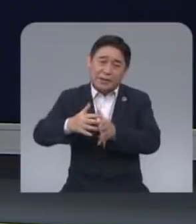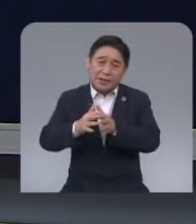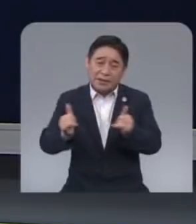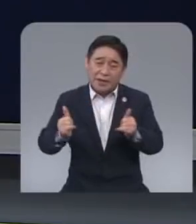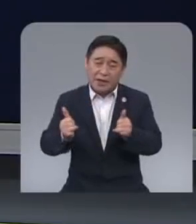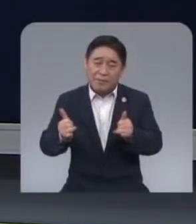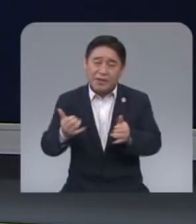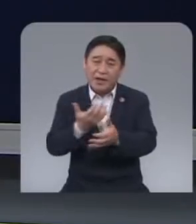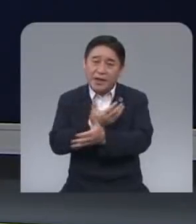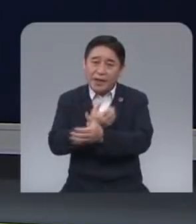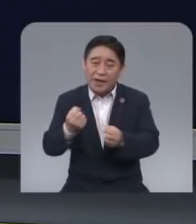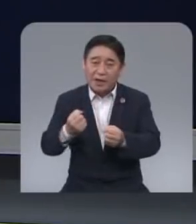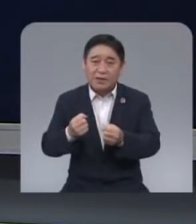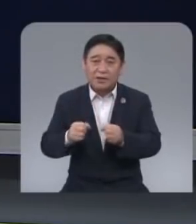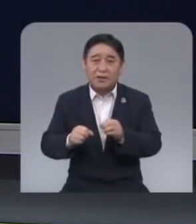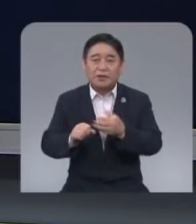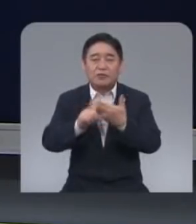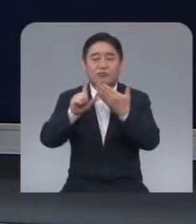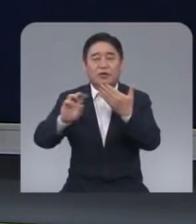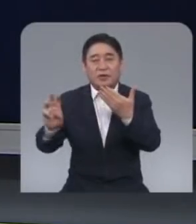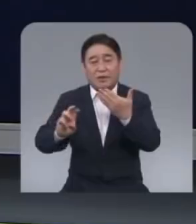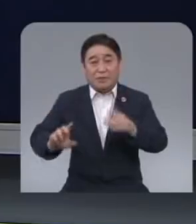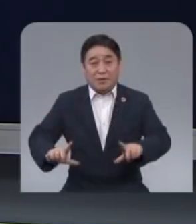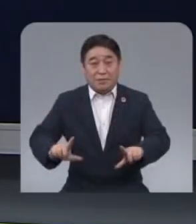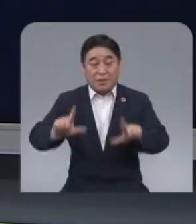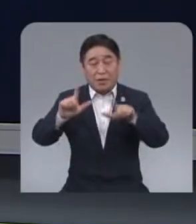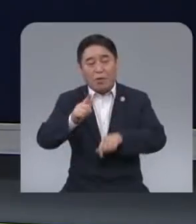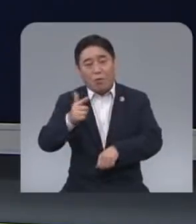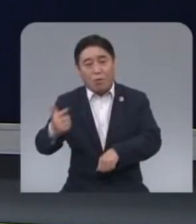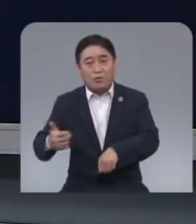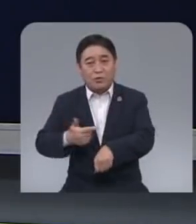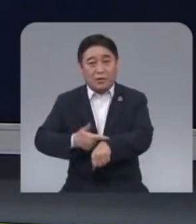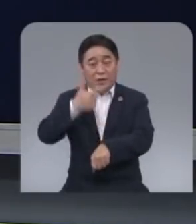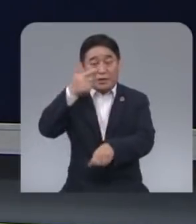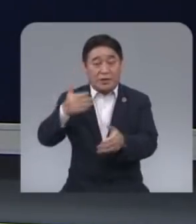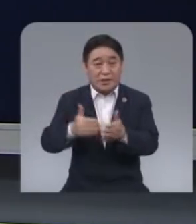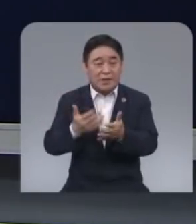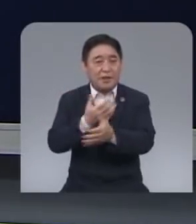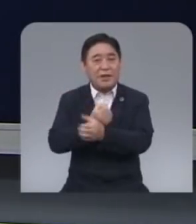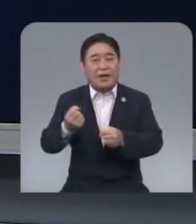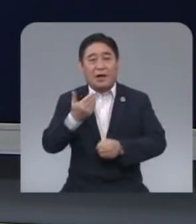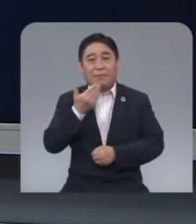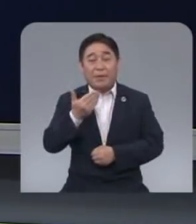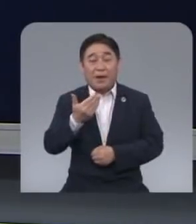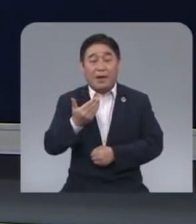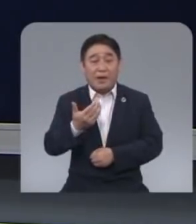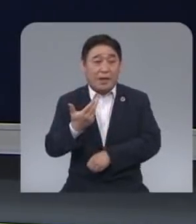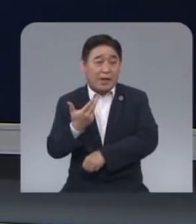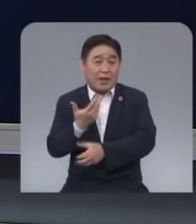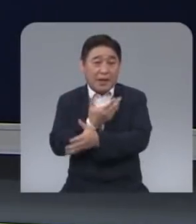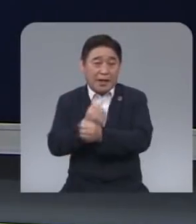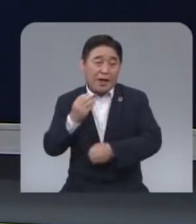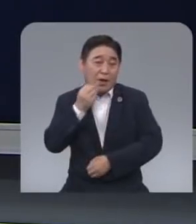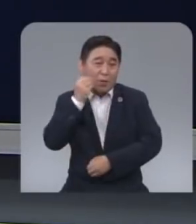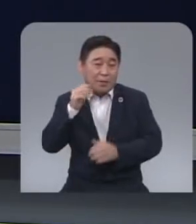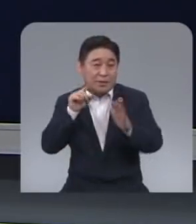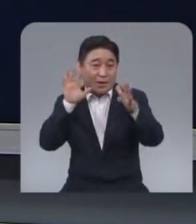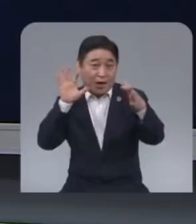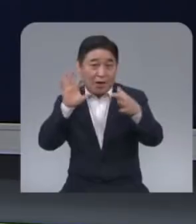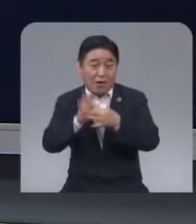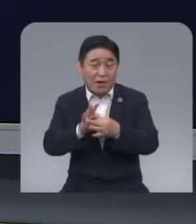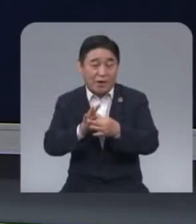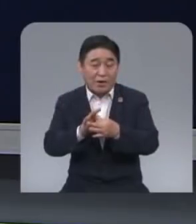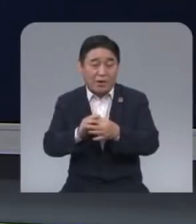접종 사전 예약은 이달 말일인 9월 30일 오후 6시까지입니다. 사전 접종 예약 홈페이지에 들어가서